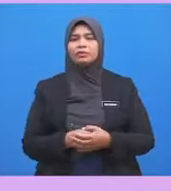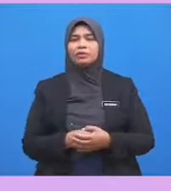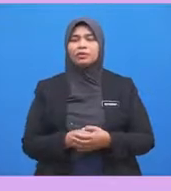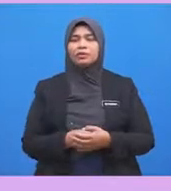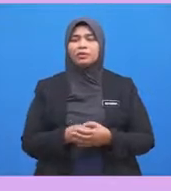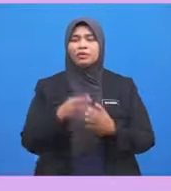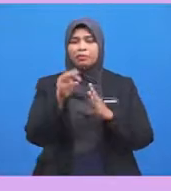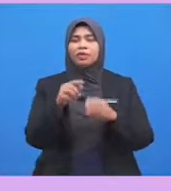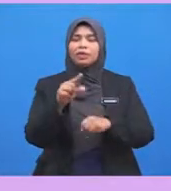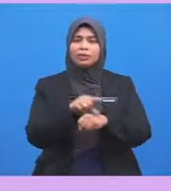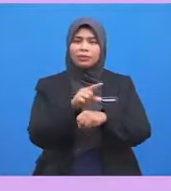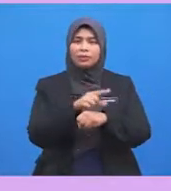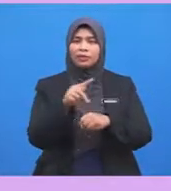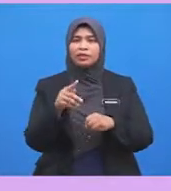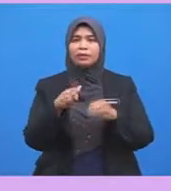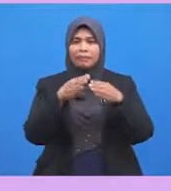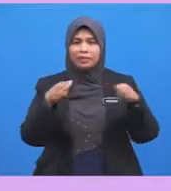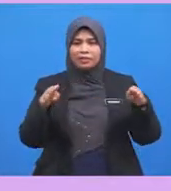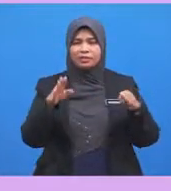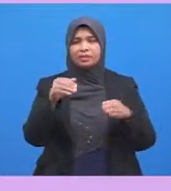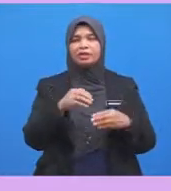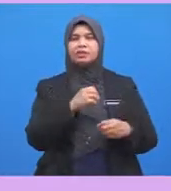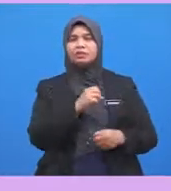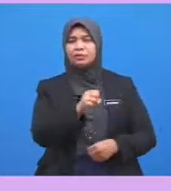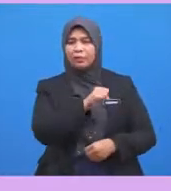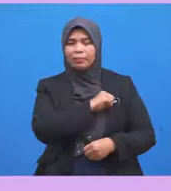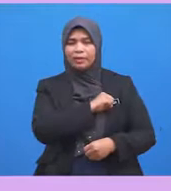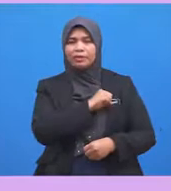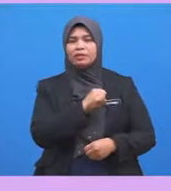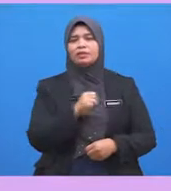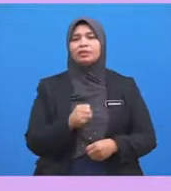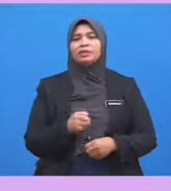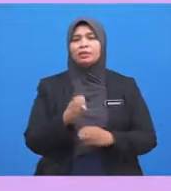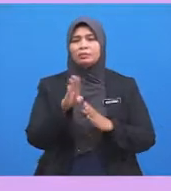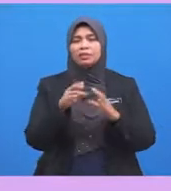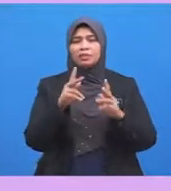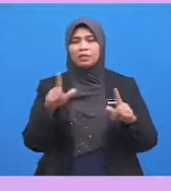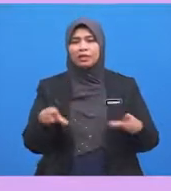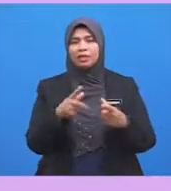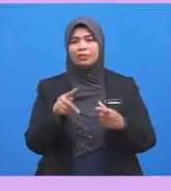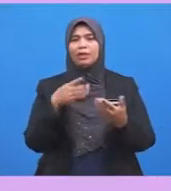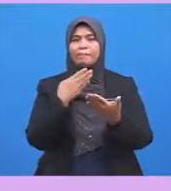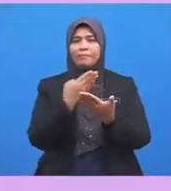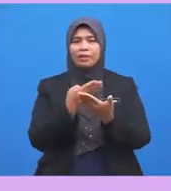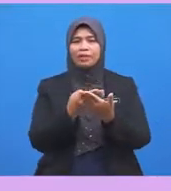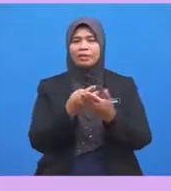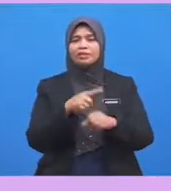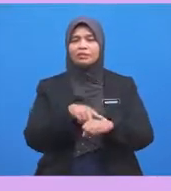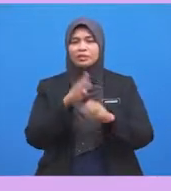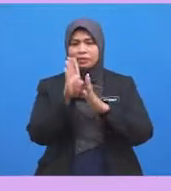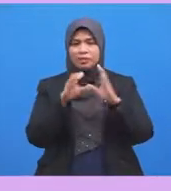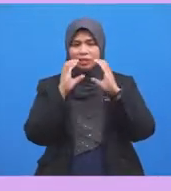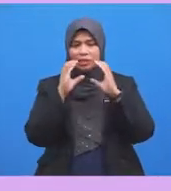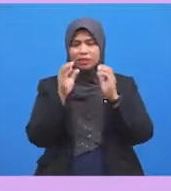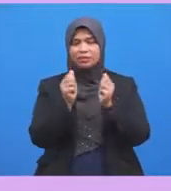Ya, menggunakan bahasa yang sopan, berkelakuan baik semasa bercakap